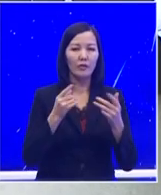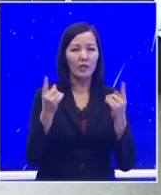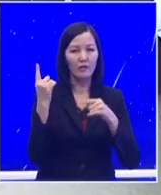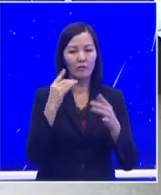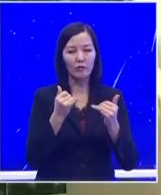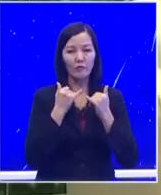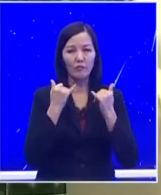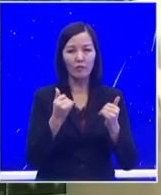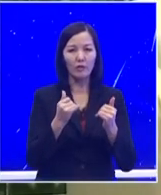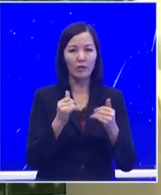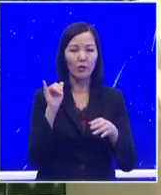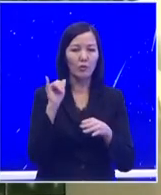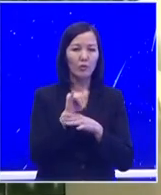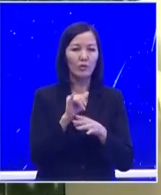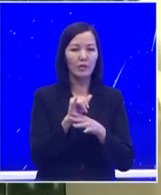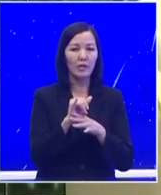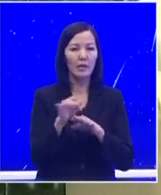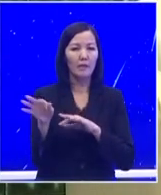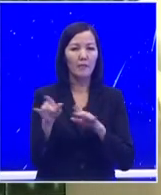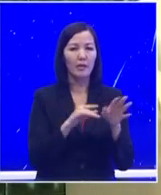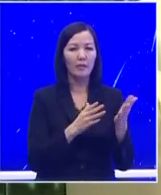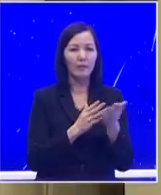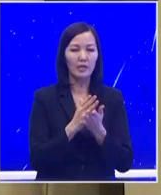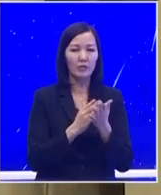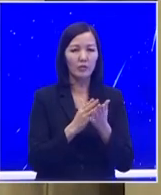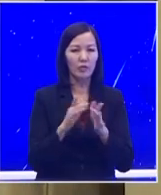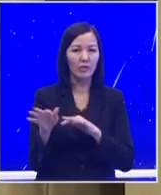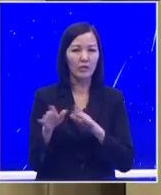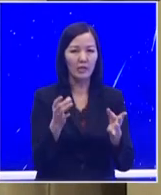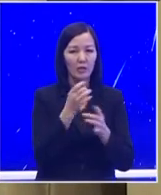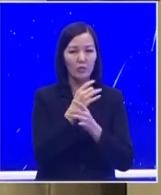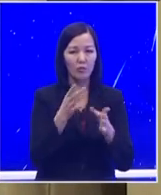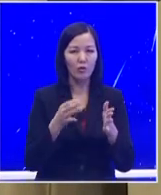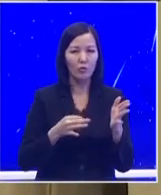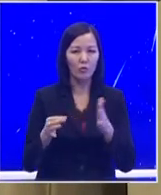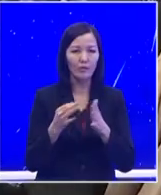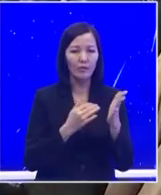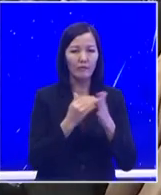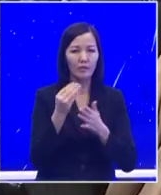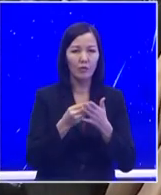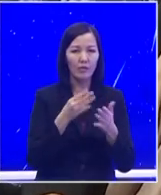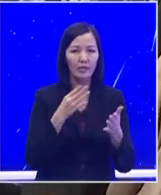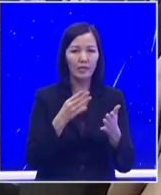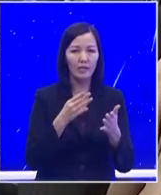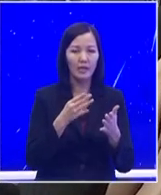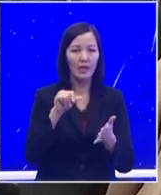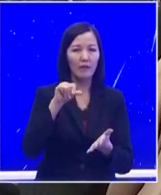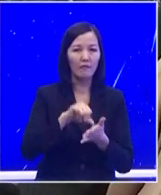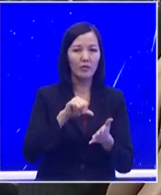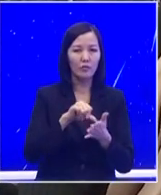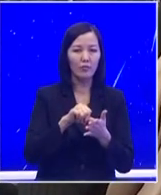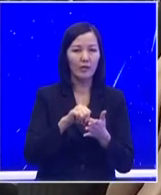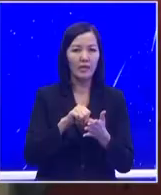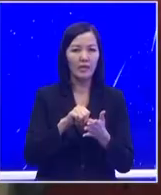они проявили дань уважения творчеству Мукагали. Гости мероприятия, заслуженные деятели культуры области, высоко оценили